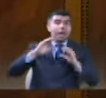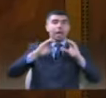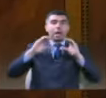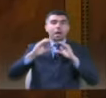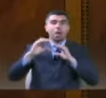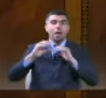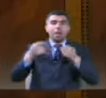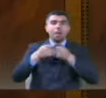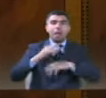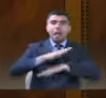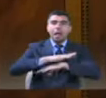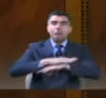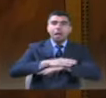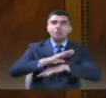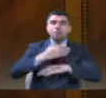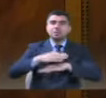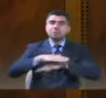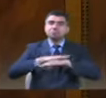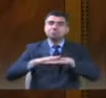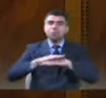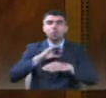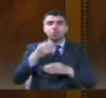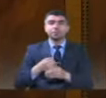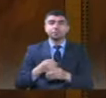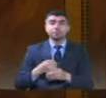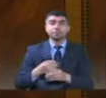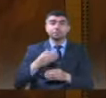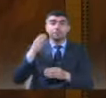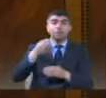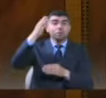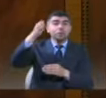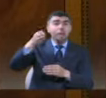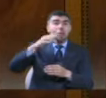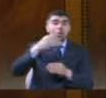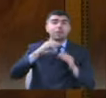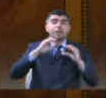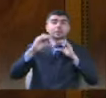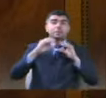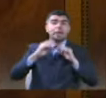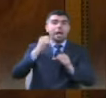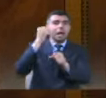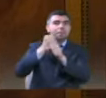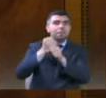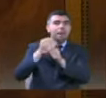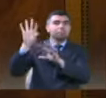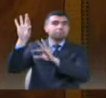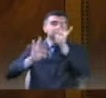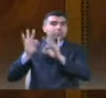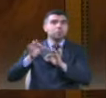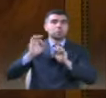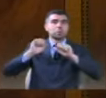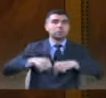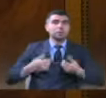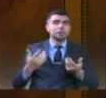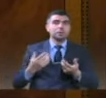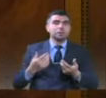يترعرع وينمو بطبيعة الحال، لأن الحوار، تقدم الحوار هو إنعاش الشغل، تغييب الحوار هو